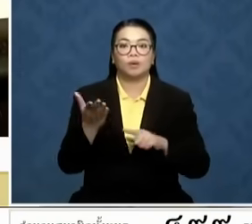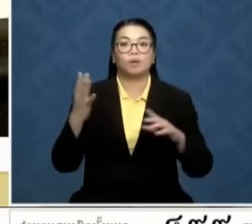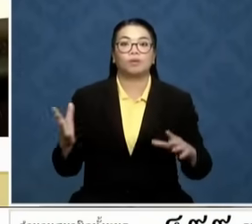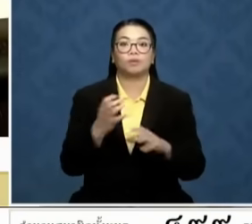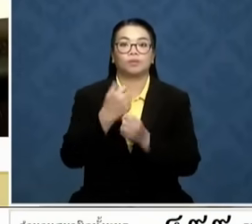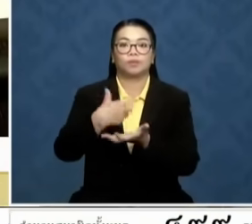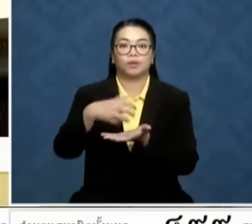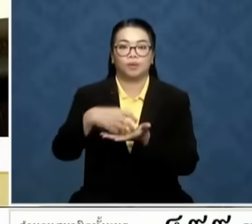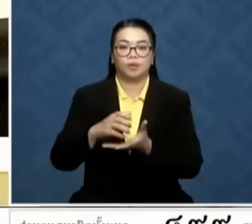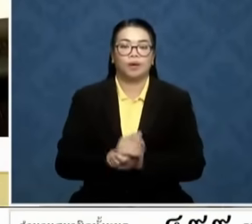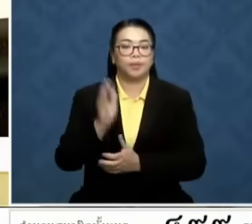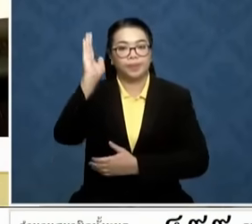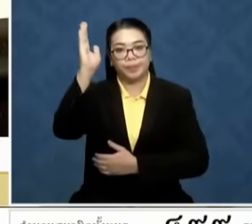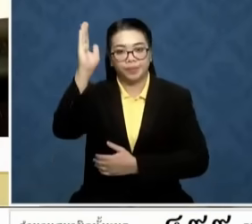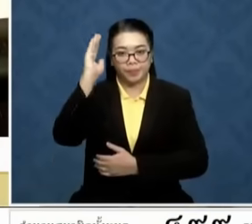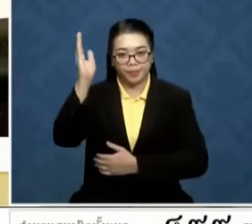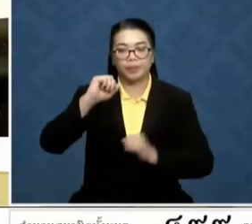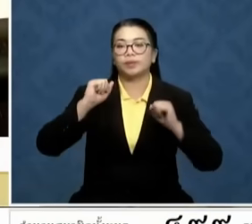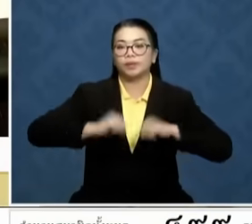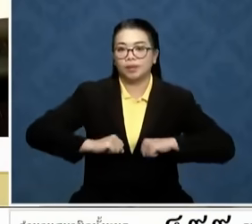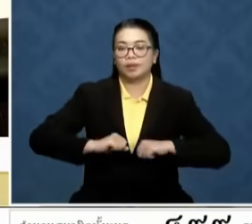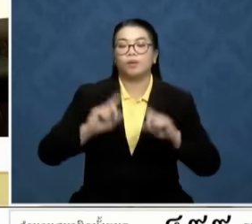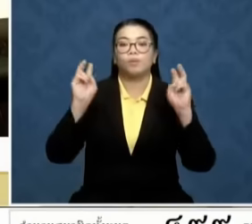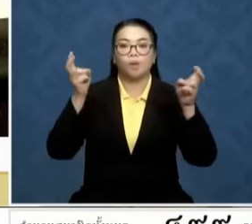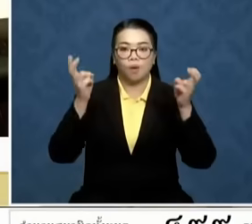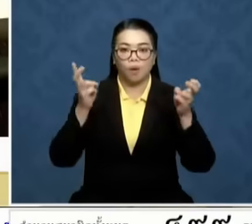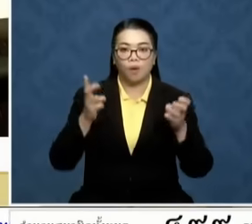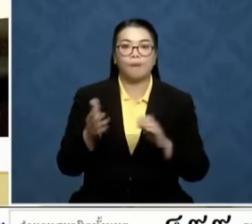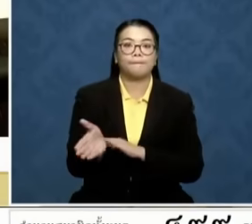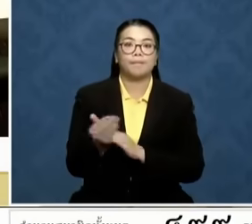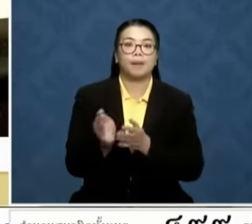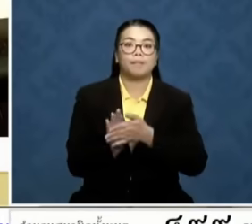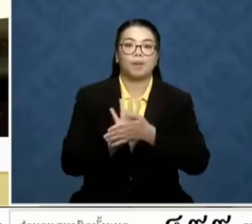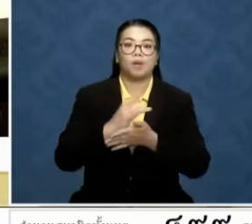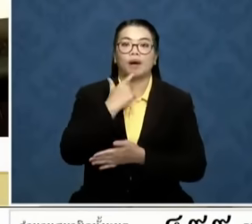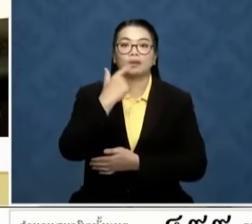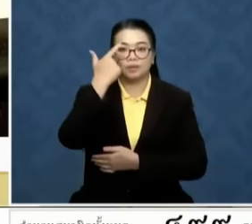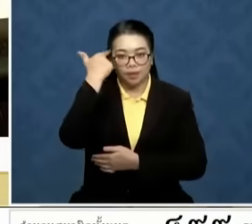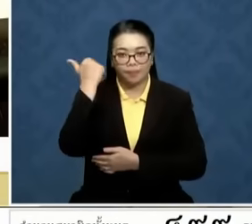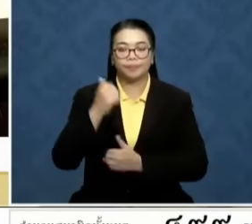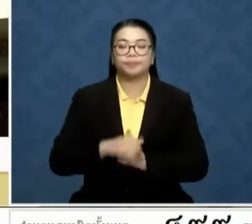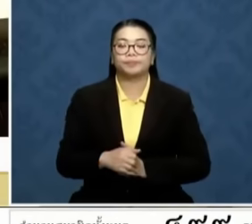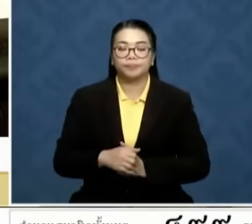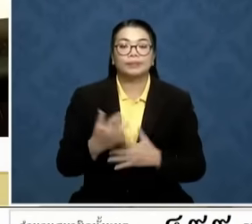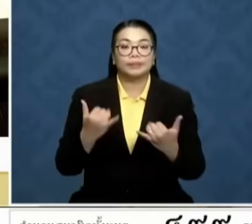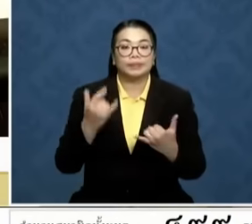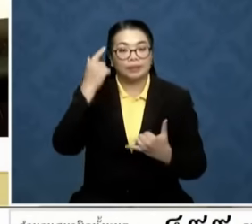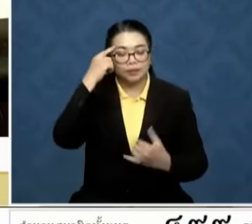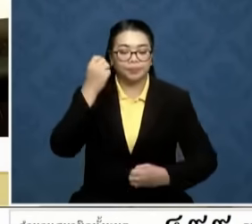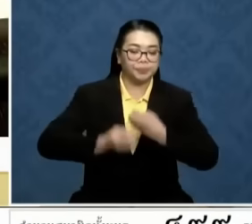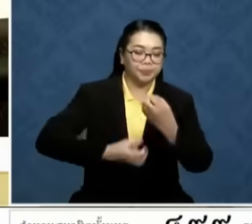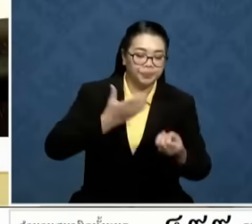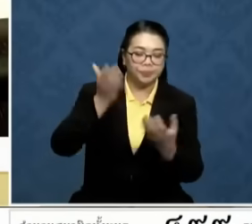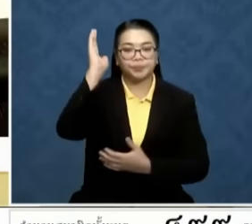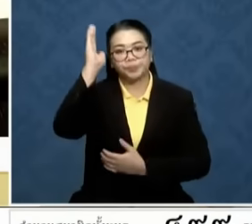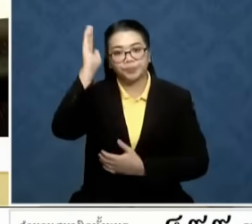ครับกับการอภิปรายในยติปลาหมองคางดำในวันนี้นะครับผมเชื่อว่าภาพสะท้อนในสภาผู้แทนราฎรของเราวัน